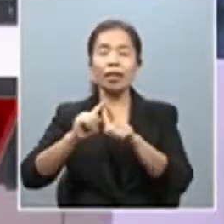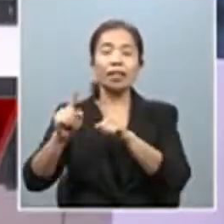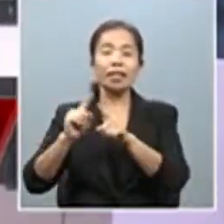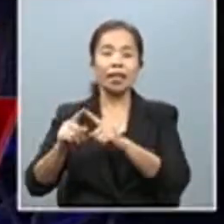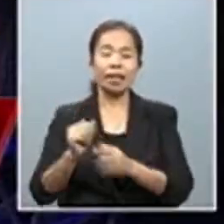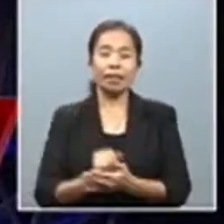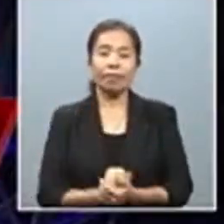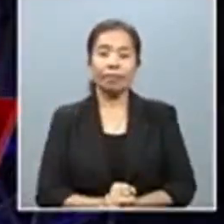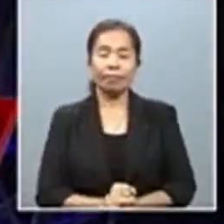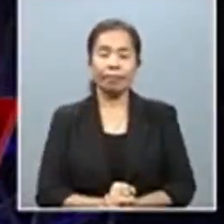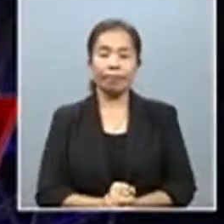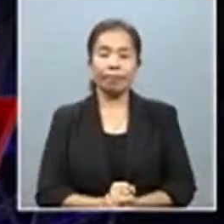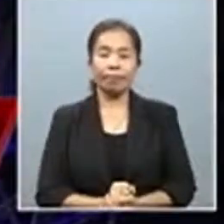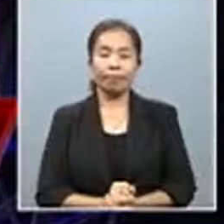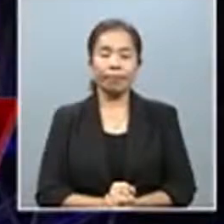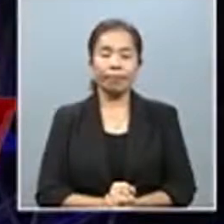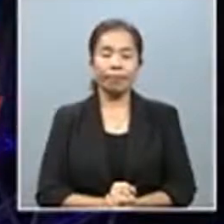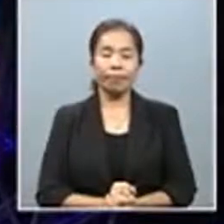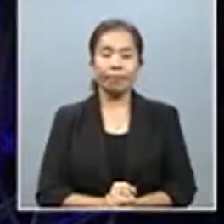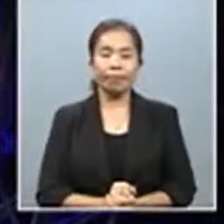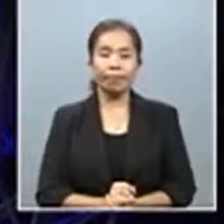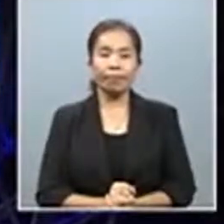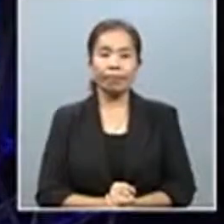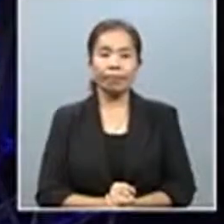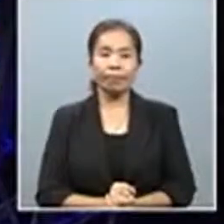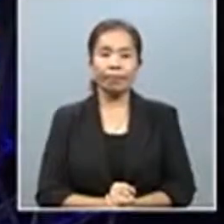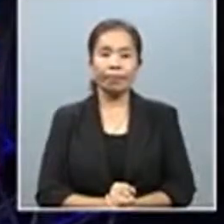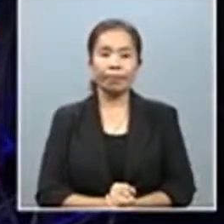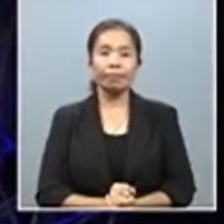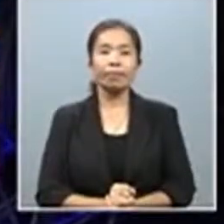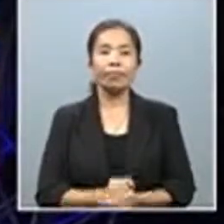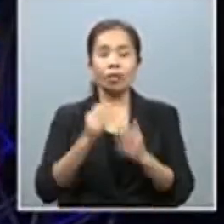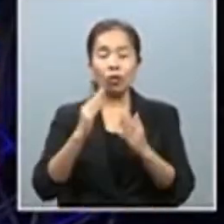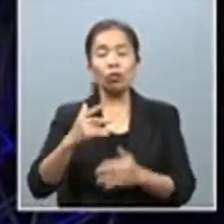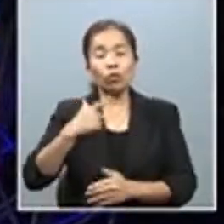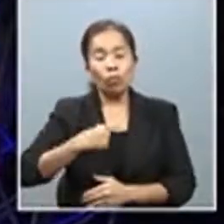แหละครับ สปอร์ตนะคะได้รับความนิยมเพิ่มขึ้นเรื่อยๆนะคะช่วงนี้